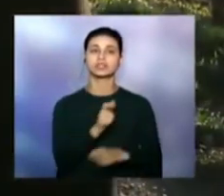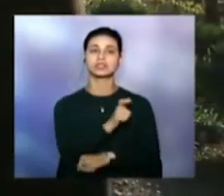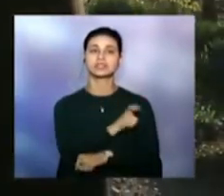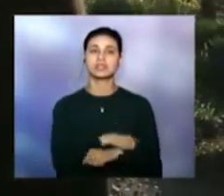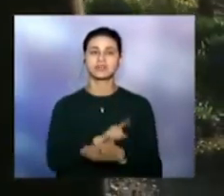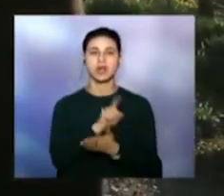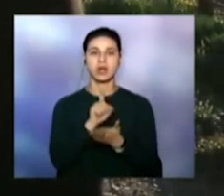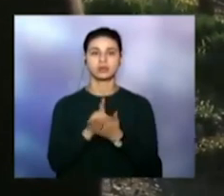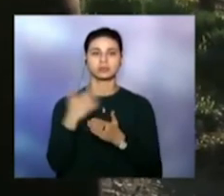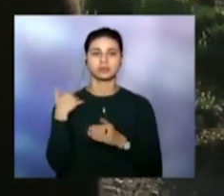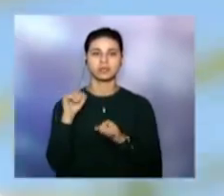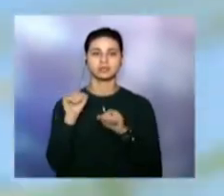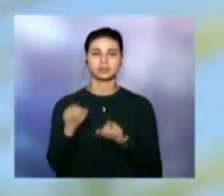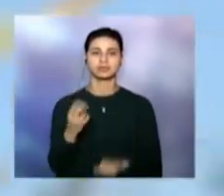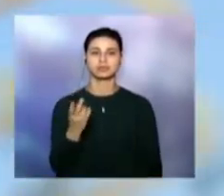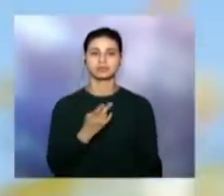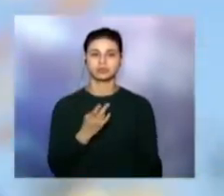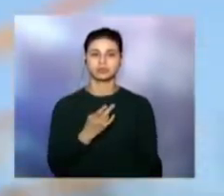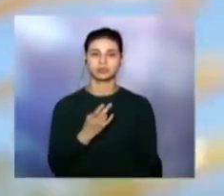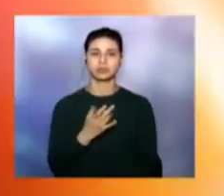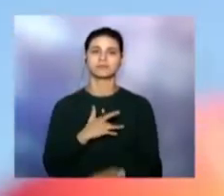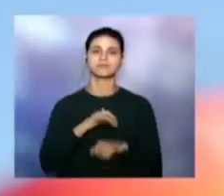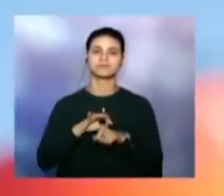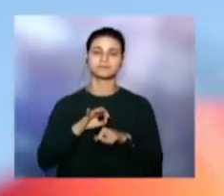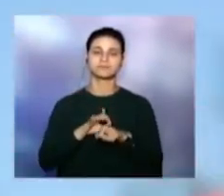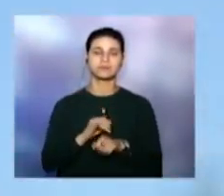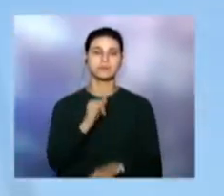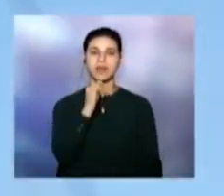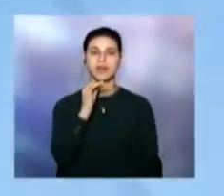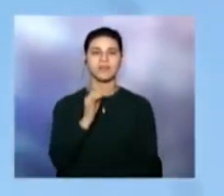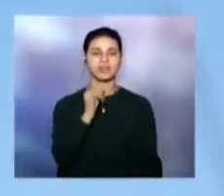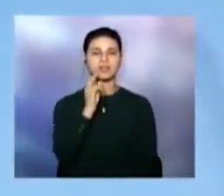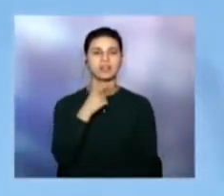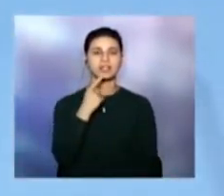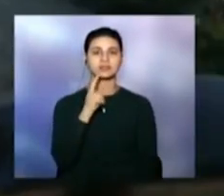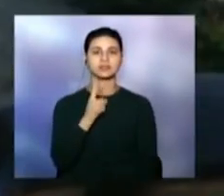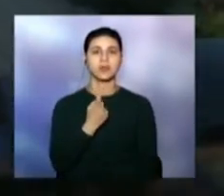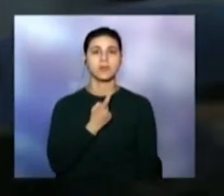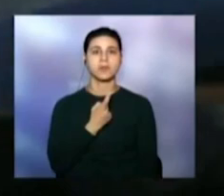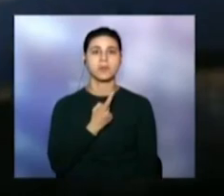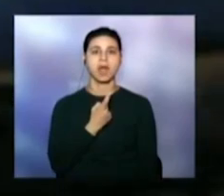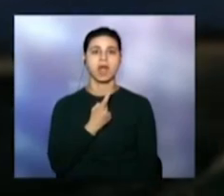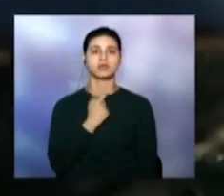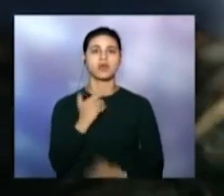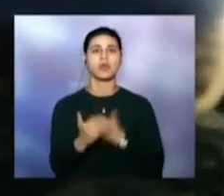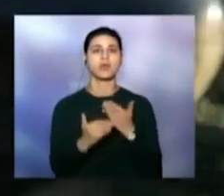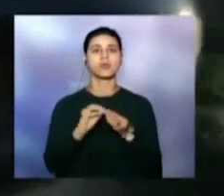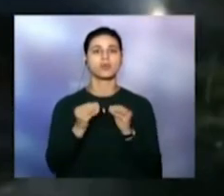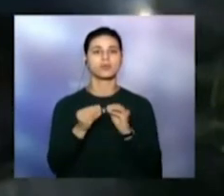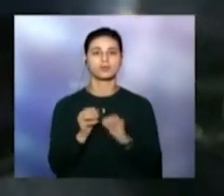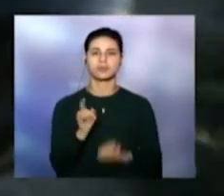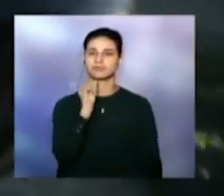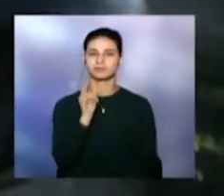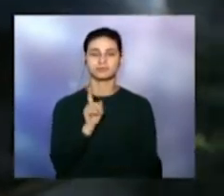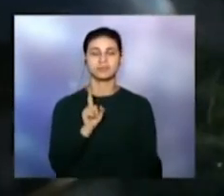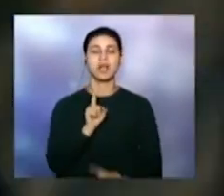გიჭერდეს მხარს. შენთან ერთად უნდა სწიოდეს შენი ტკივილი. ვერავინ ვერ იტყვის იმას, რომ აი მარტო გადავლახავ ამ პრობლემას.